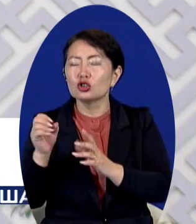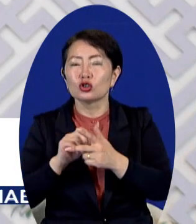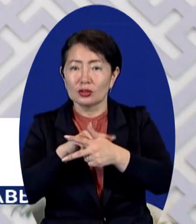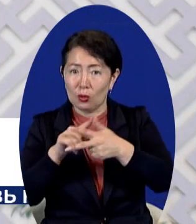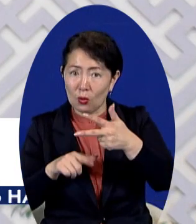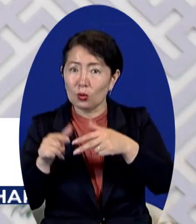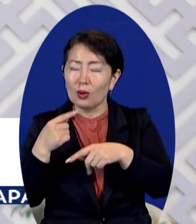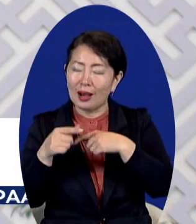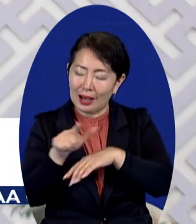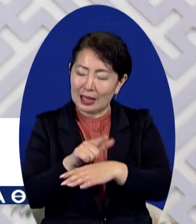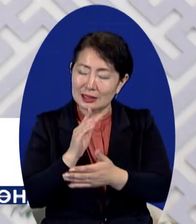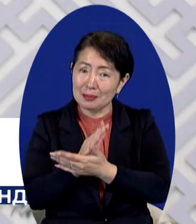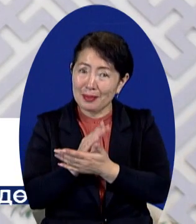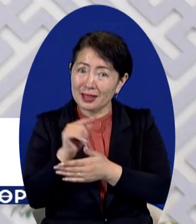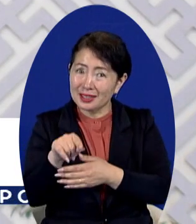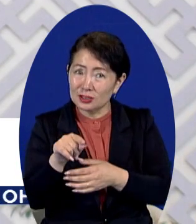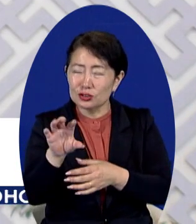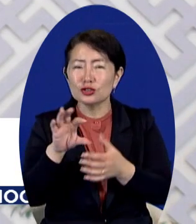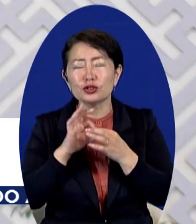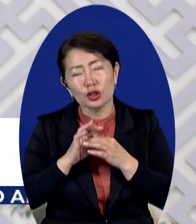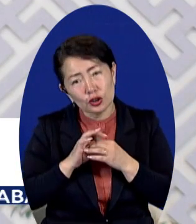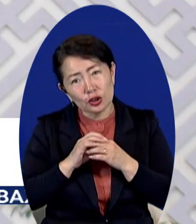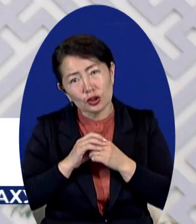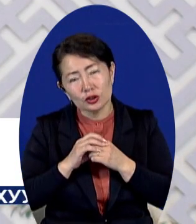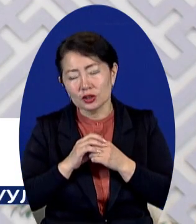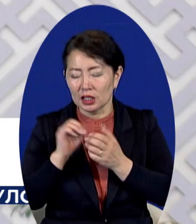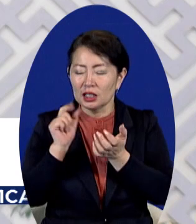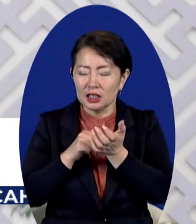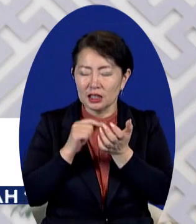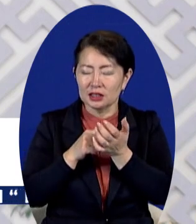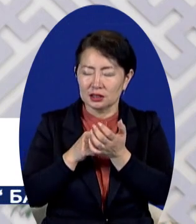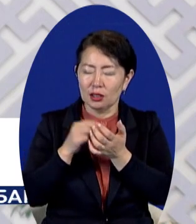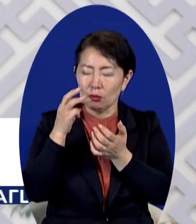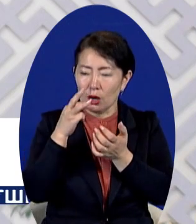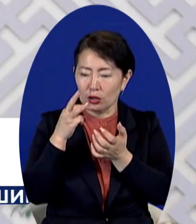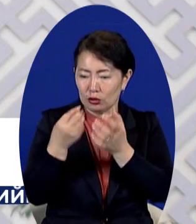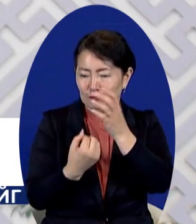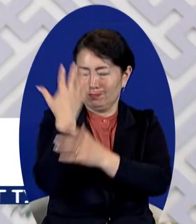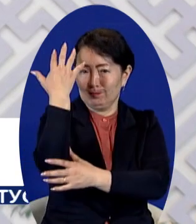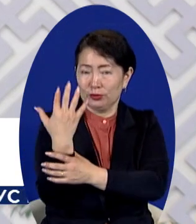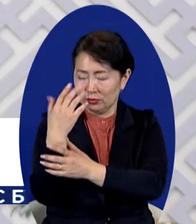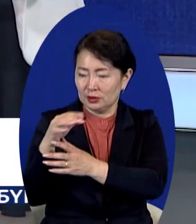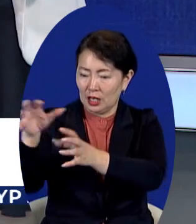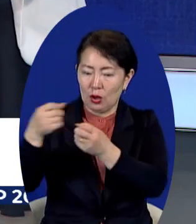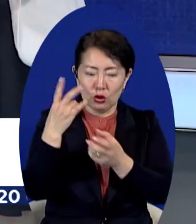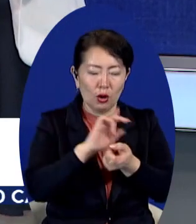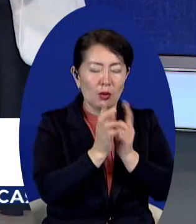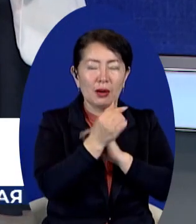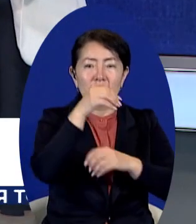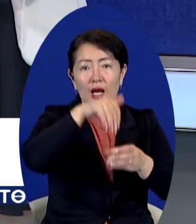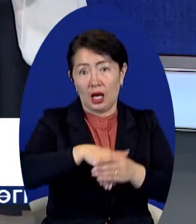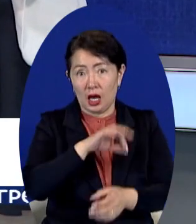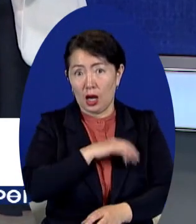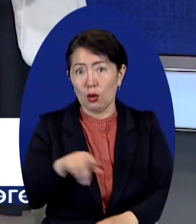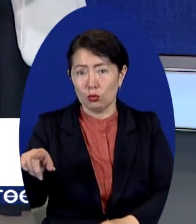талбаануудаас тодорхой хэмжээнд одоо шаардлага хангасан модын ногоон байгууламжинд ашиглаж яана гэсэн. За ойн